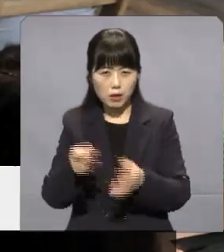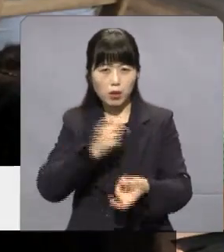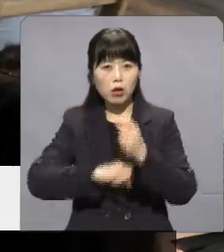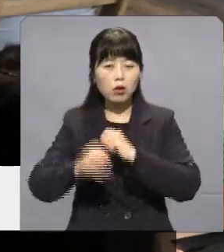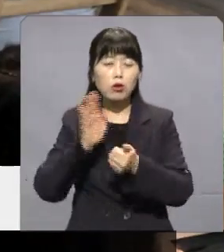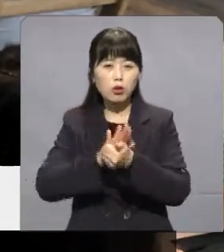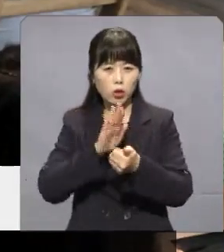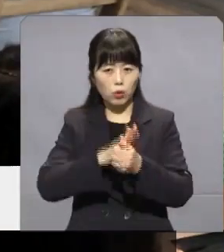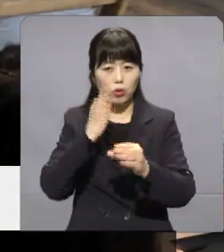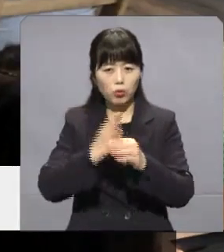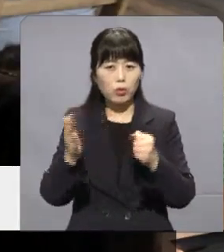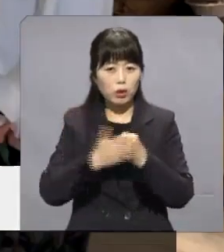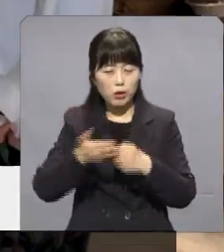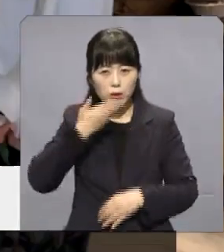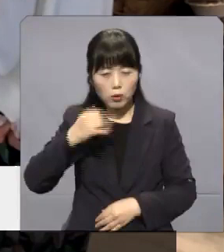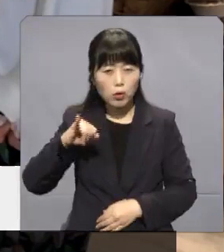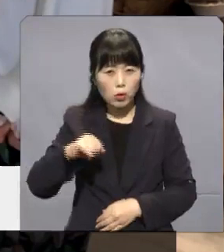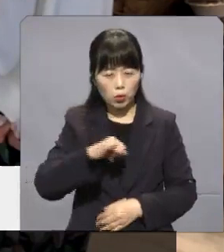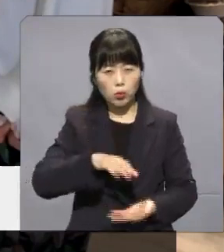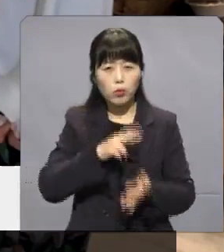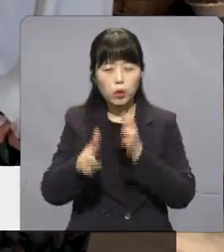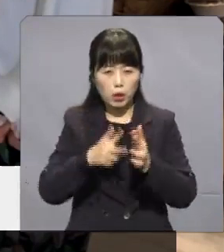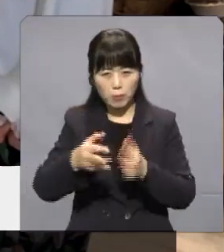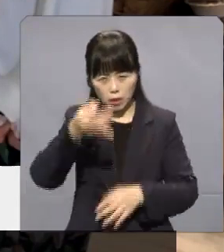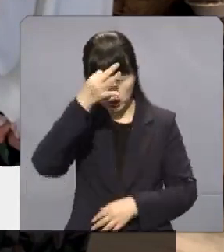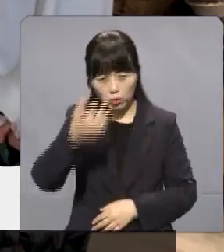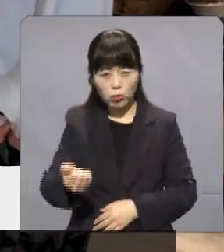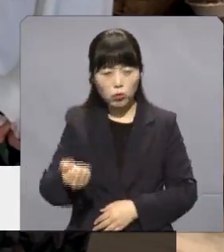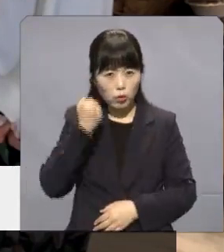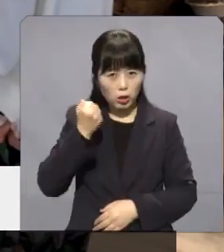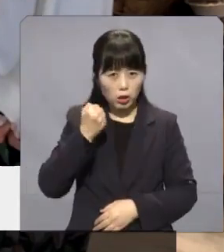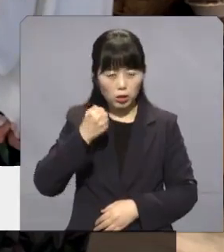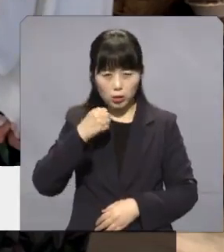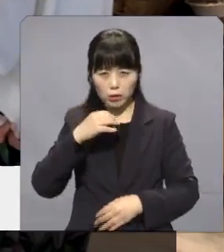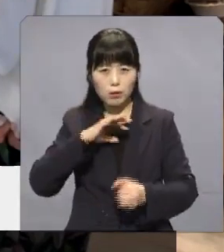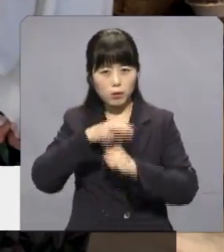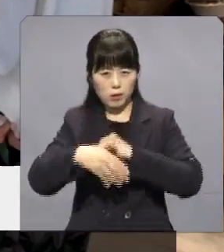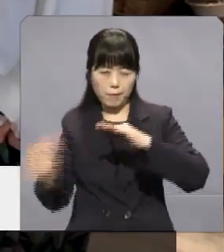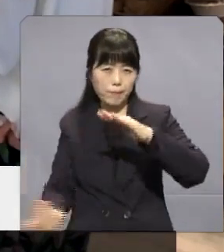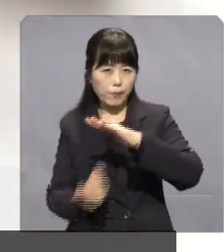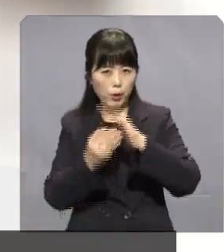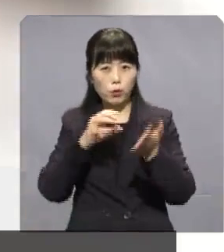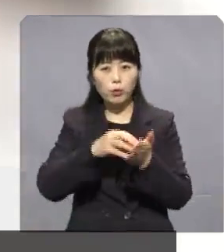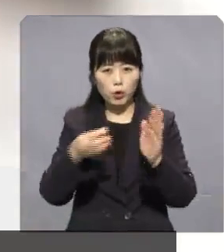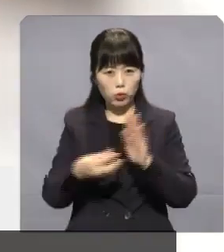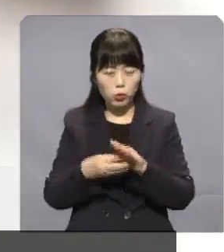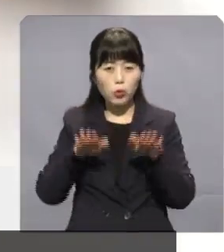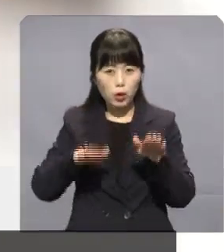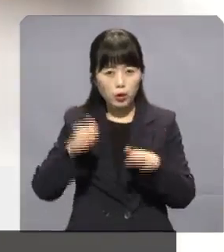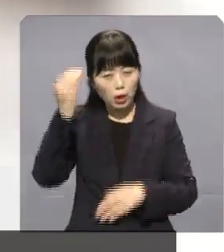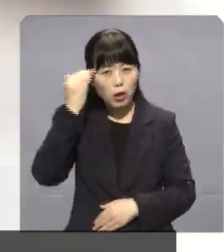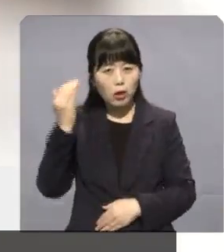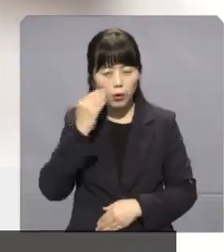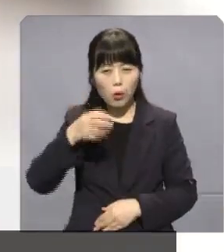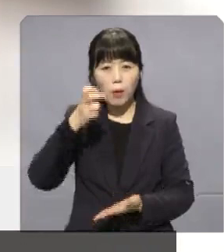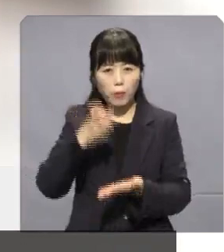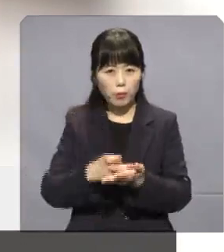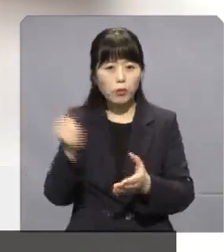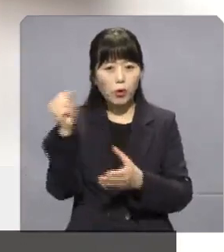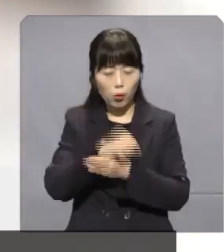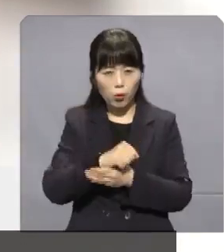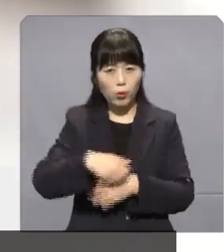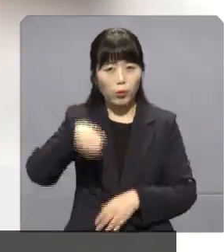하고 있어 식용곤충 산업화와 기술력은 세계 최고의 수준입니다. 현재 우리나라에서 법적으로